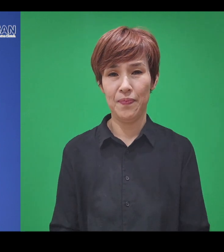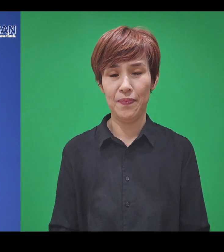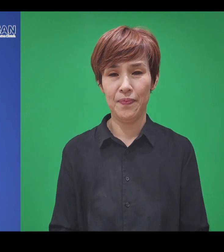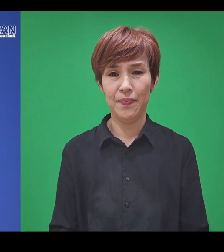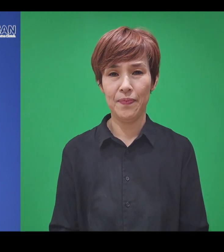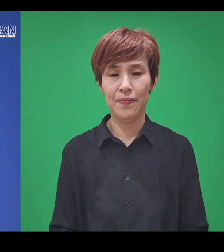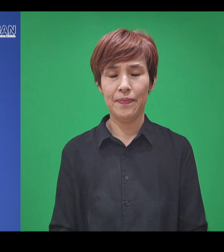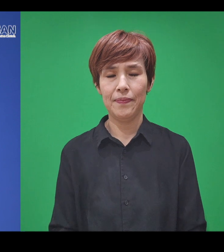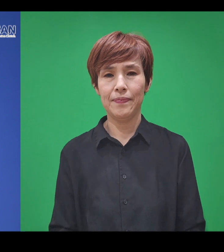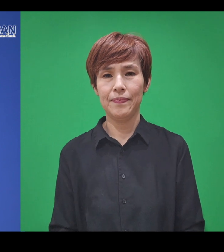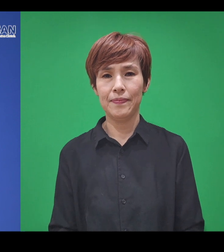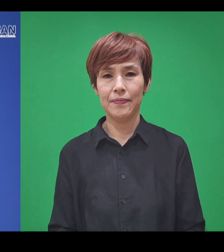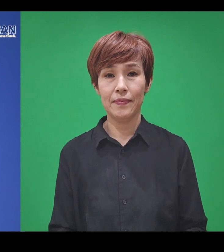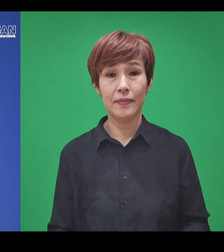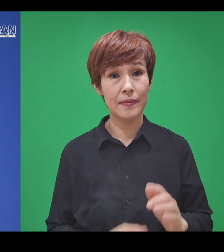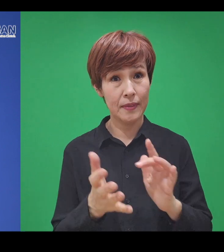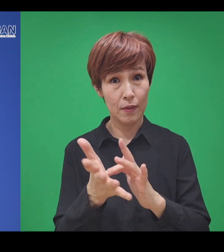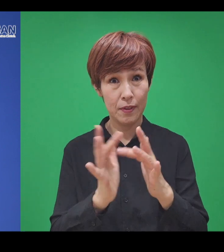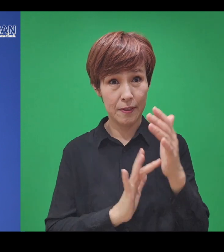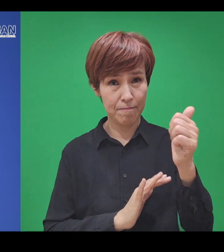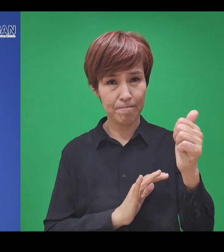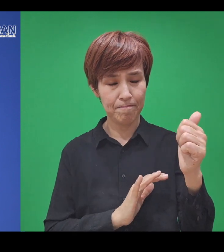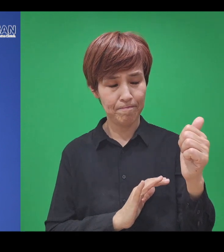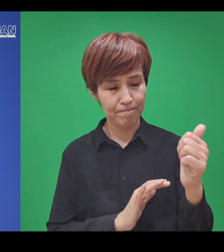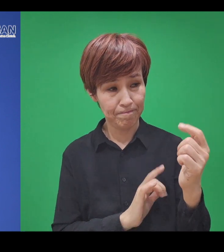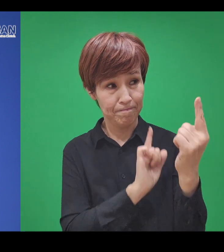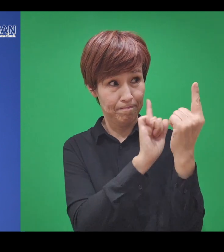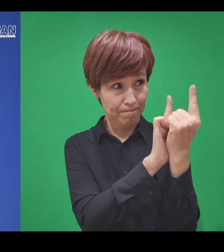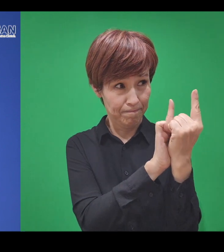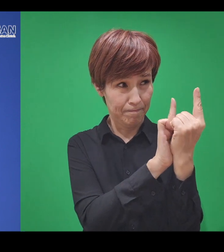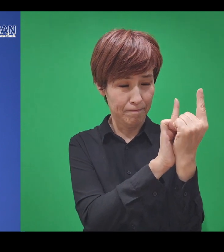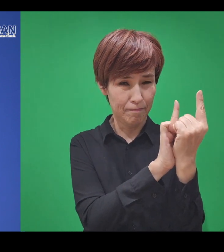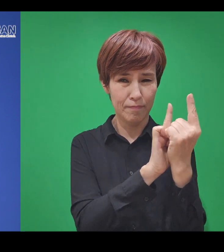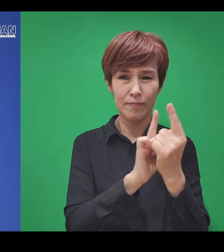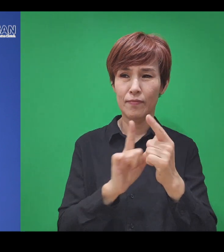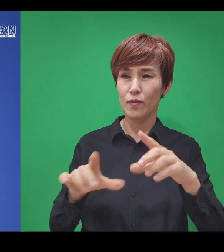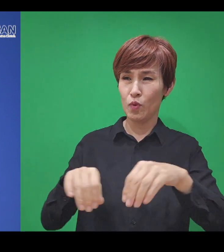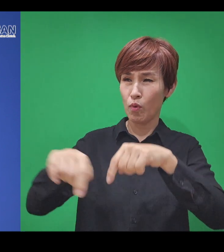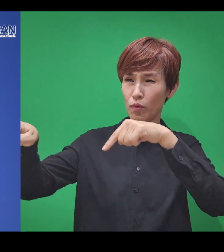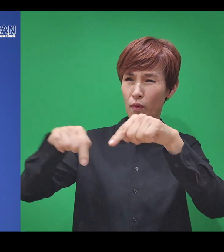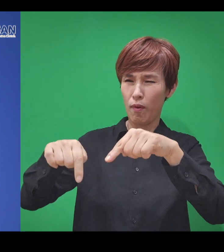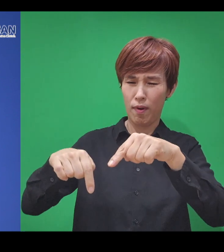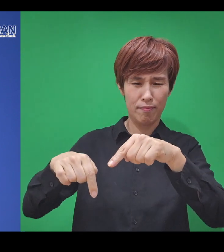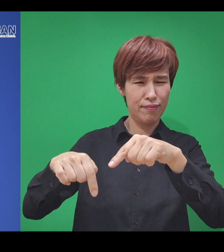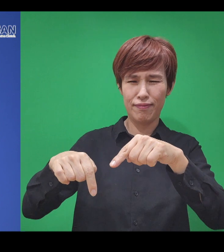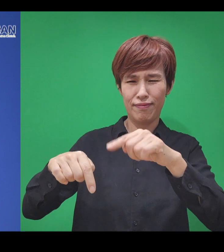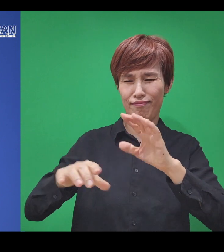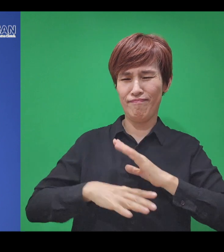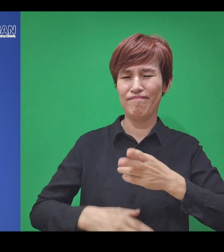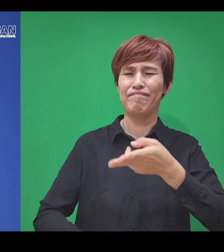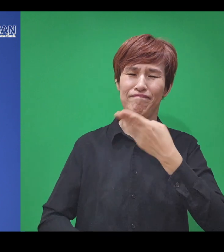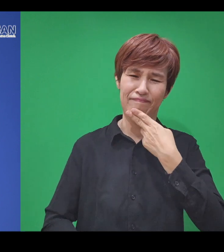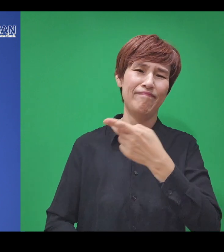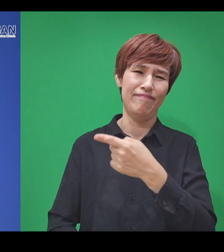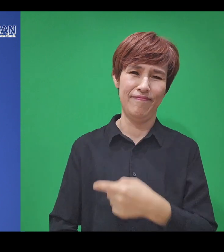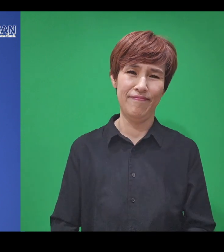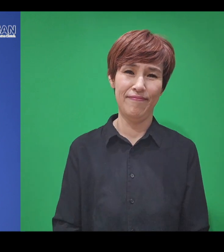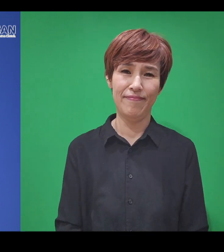우리의 구주 앞에 설 수만 있다면 총독 앞에 서는 건 그리 무서운 일이 아닐 겁니다.